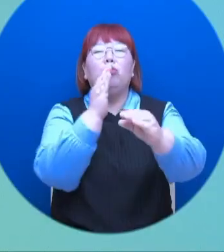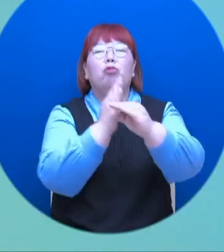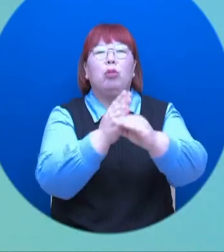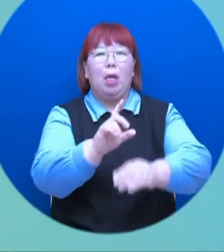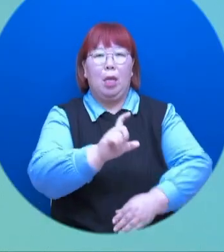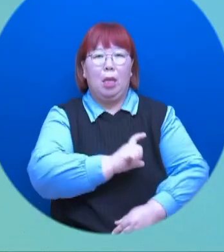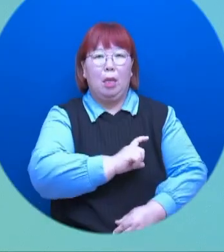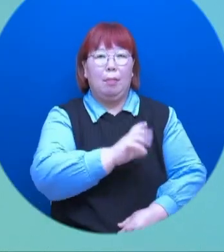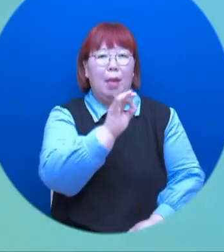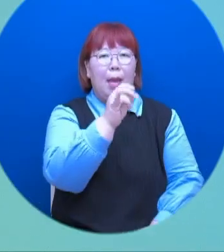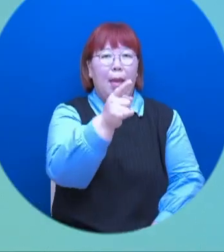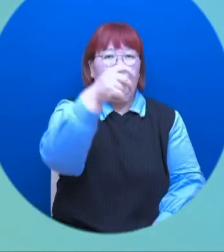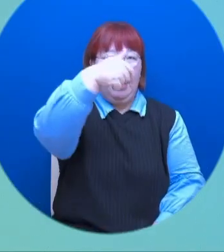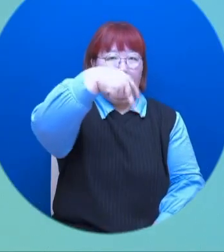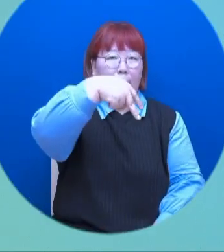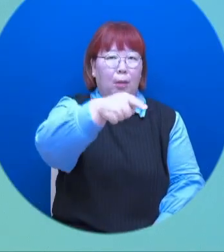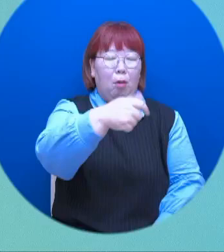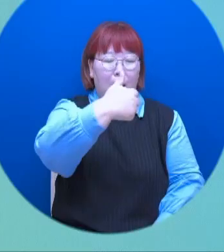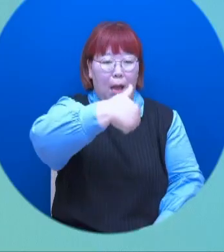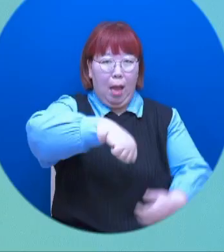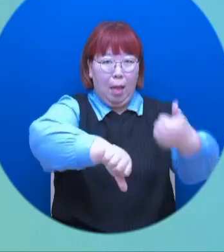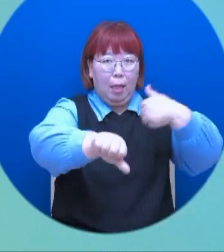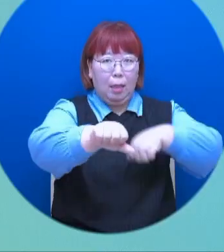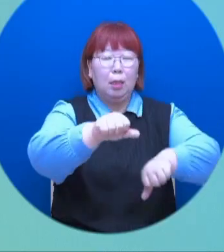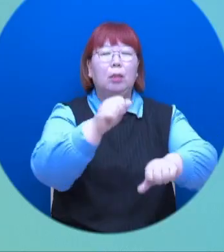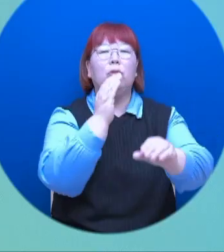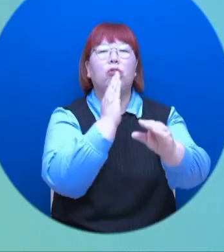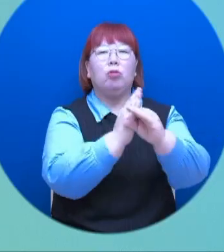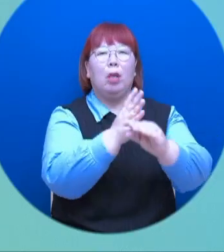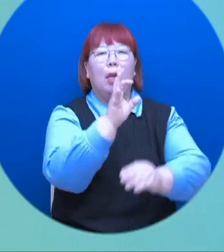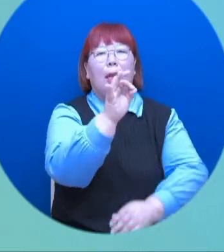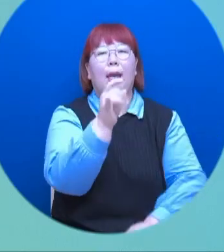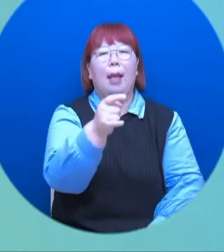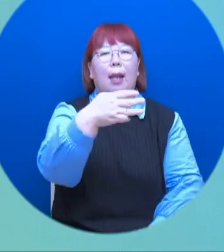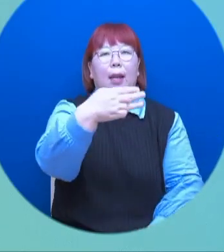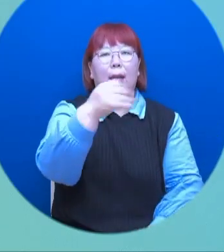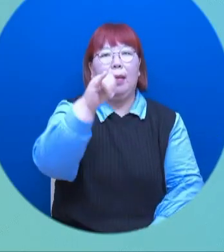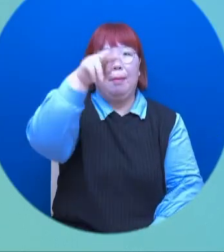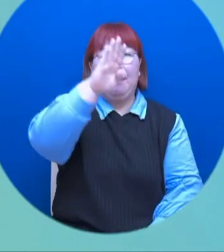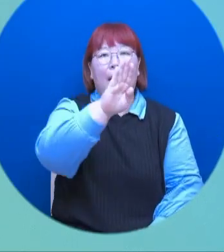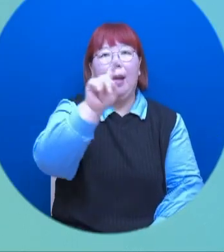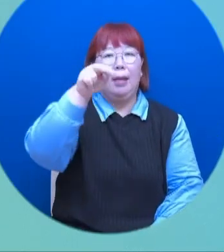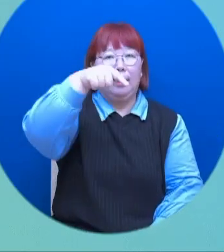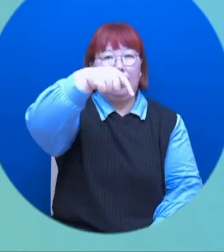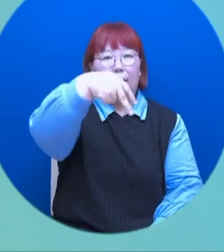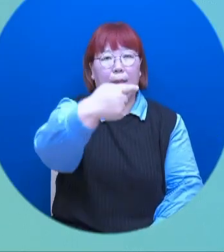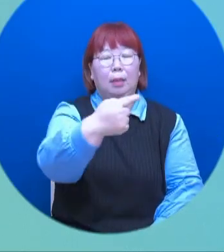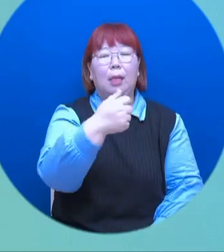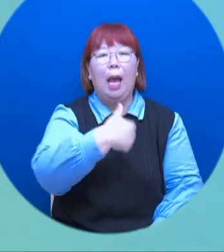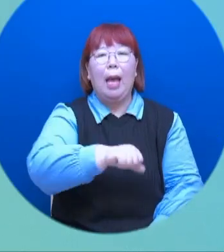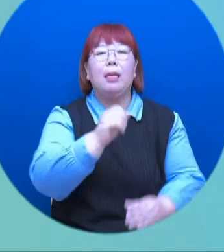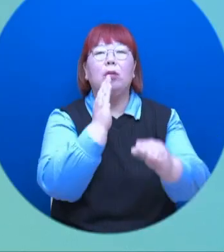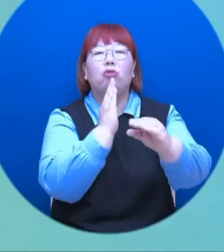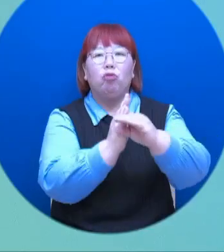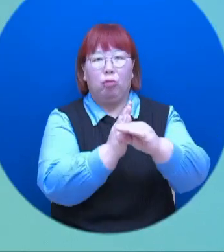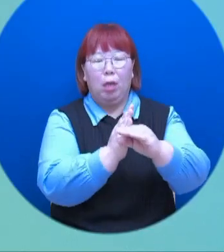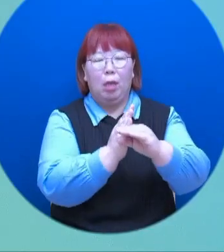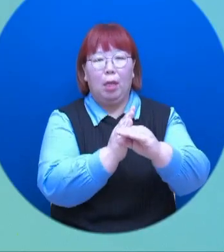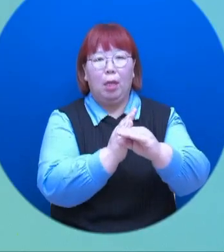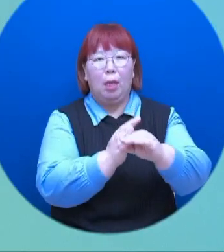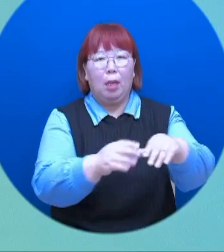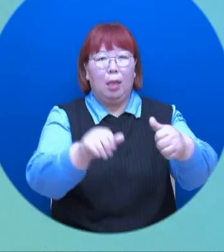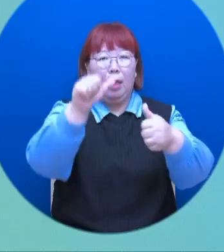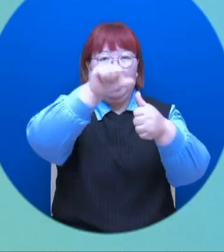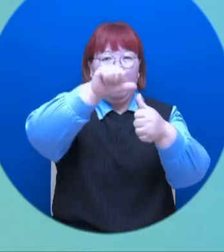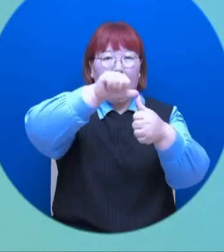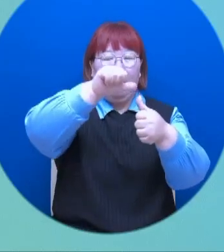있느냐? 엘리바스라고 하는 아들이 있었습니다. 근데 그 엘리바스의 아들 가운데